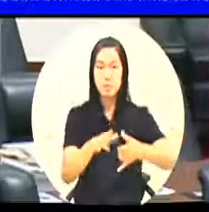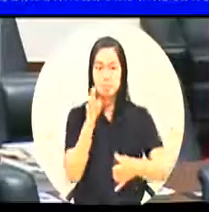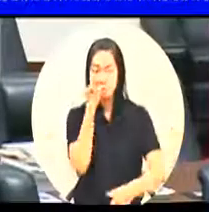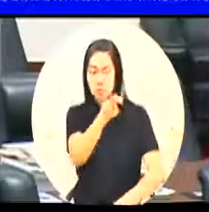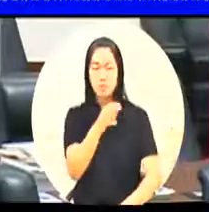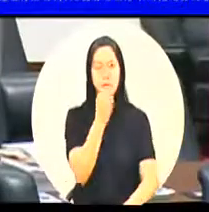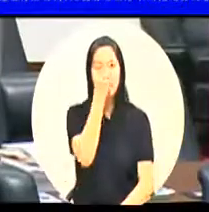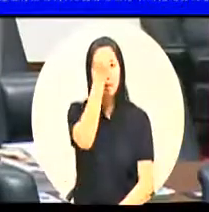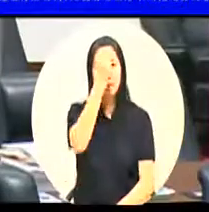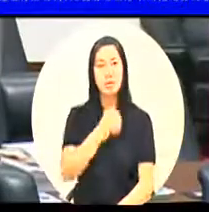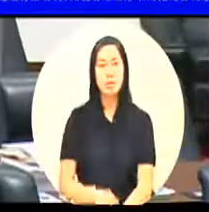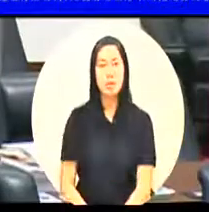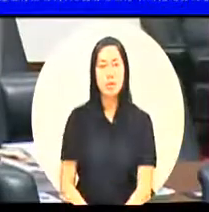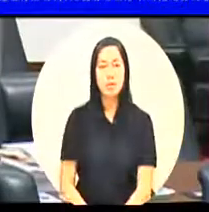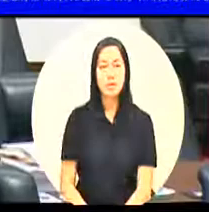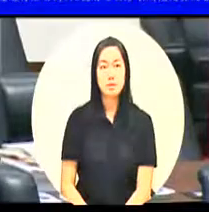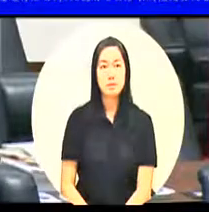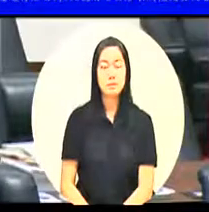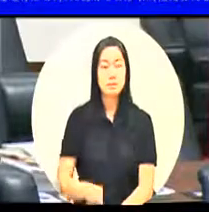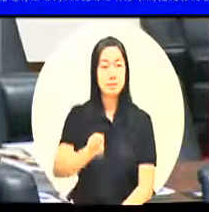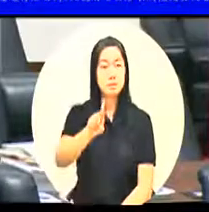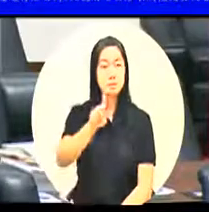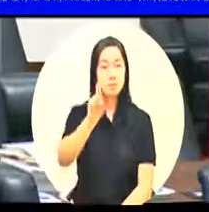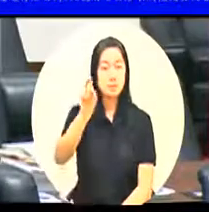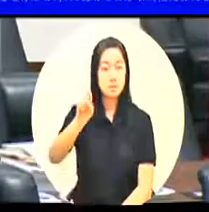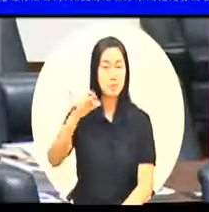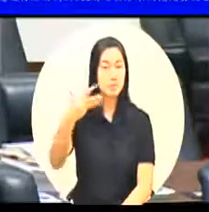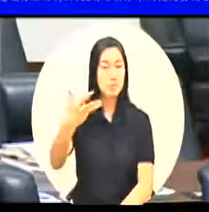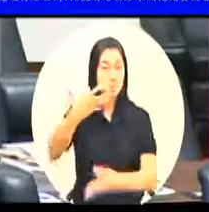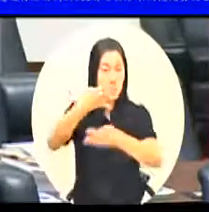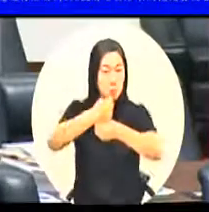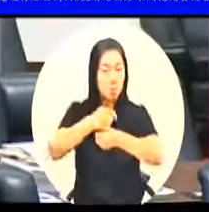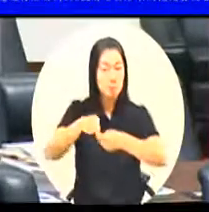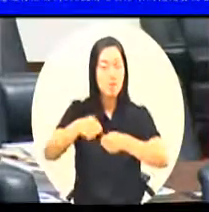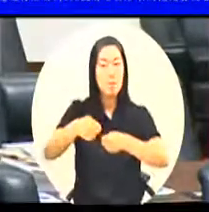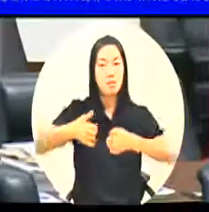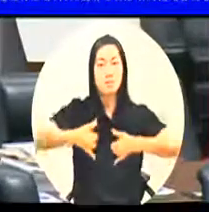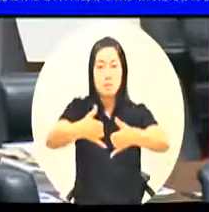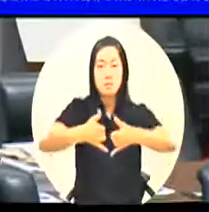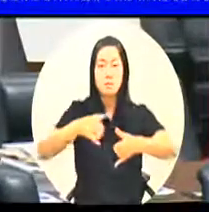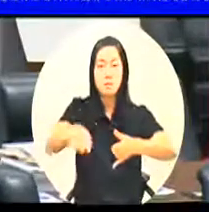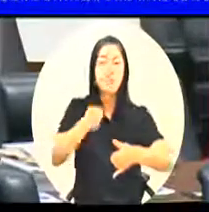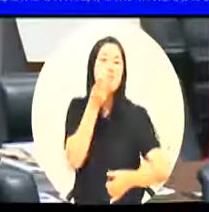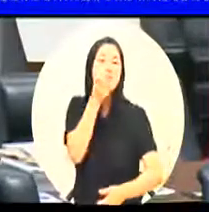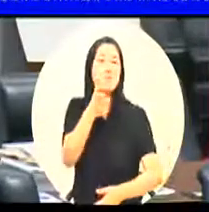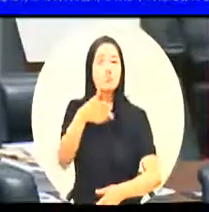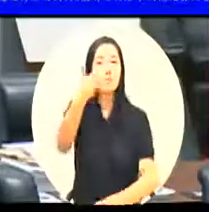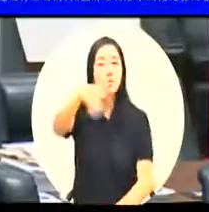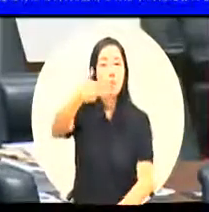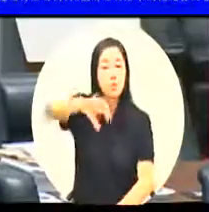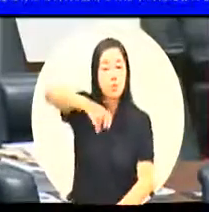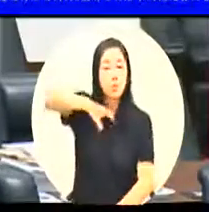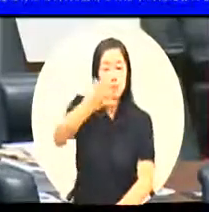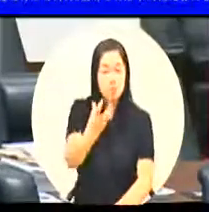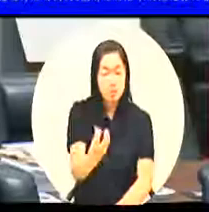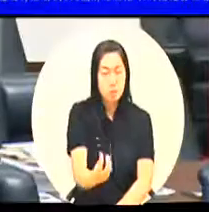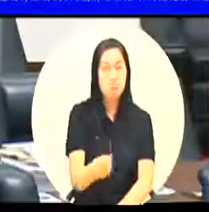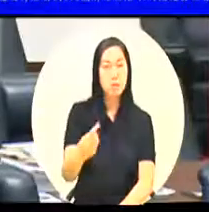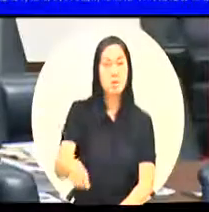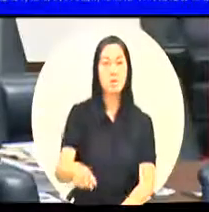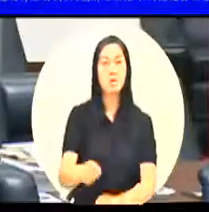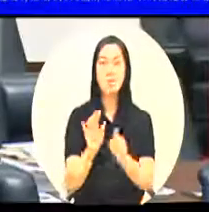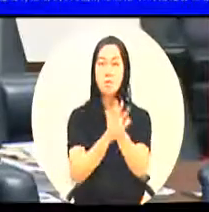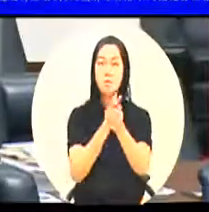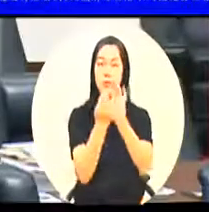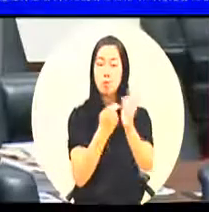昌街118号前面的路段，已经一个月的渗水都没有办法解决。市